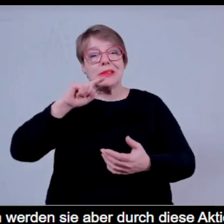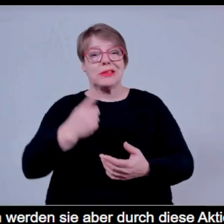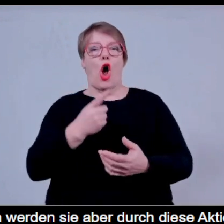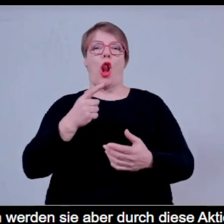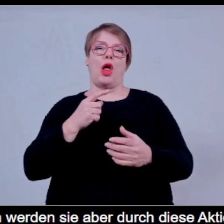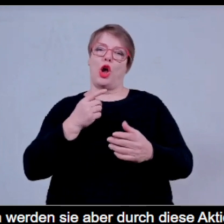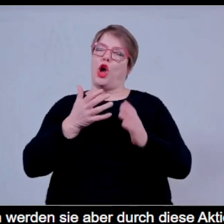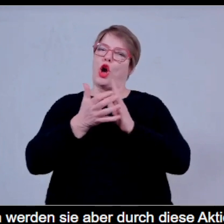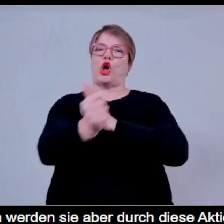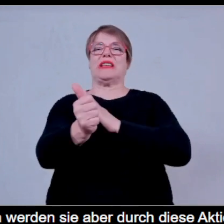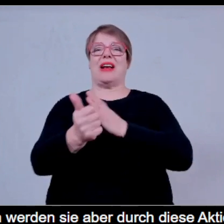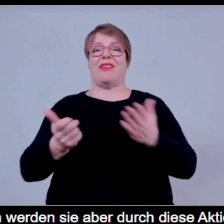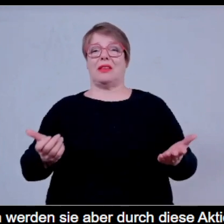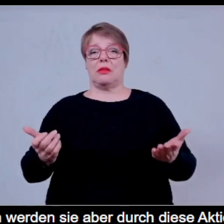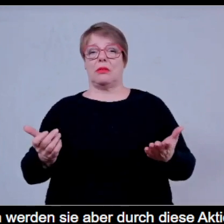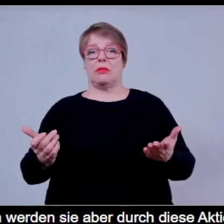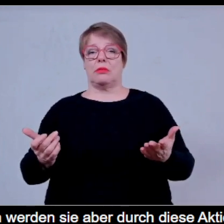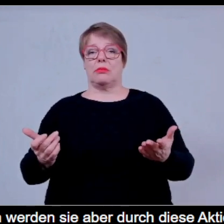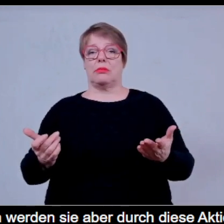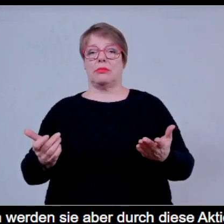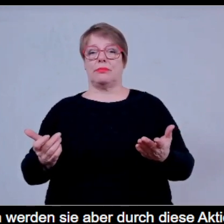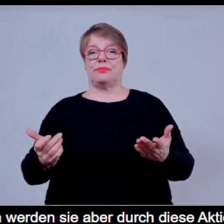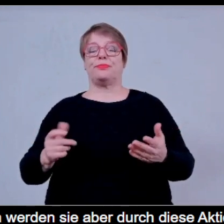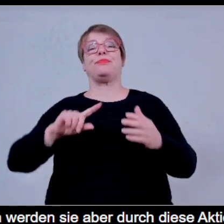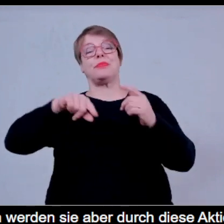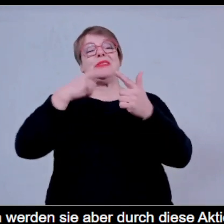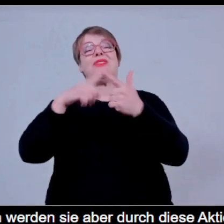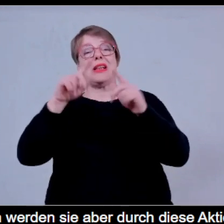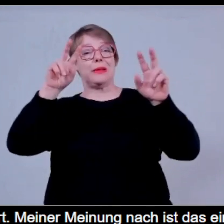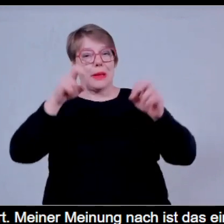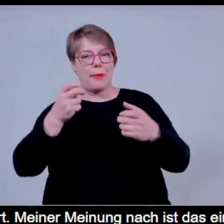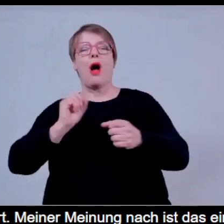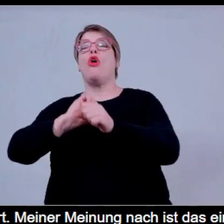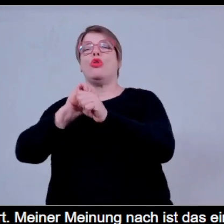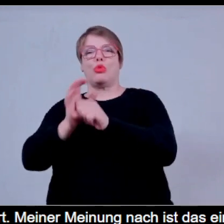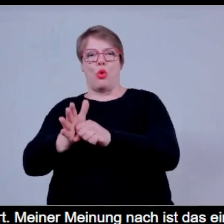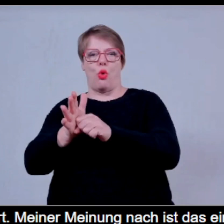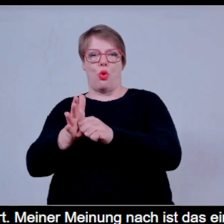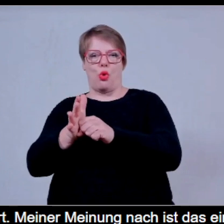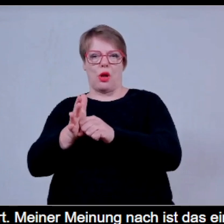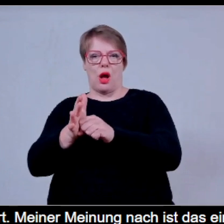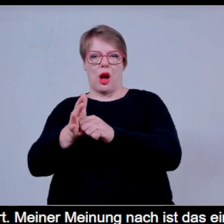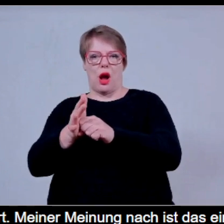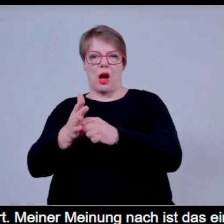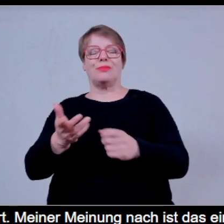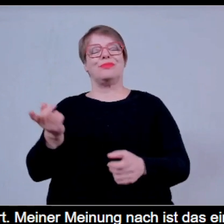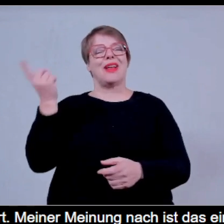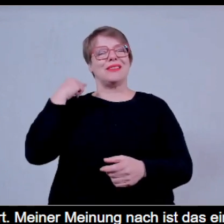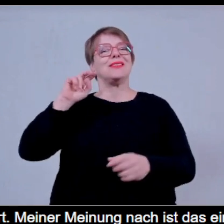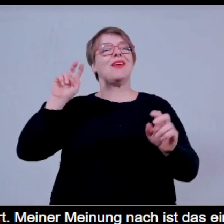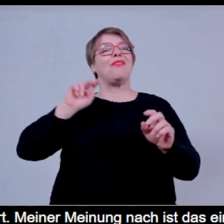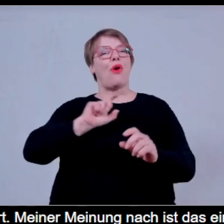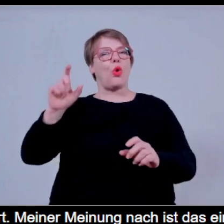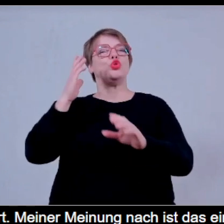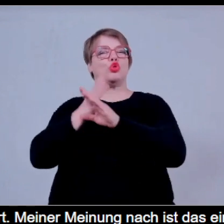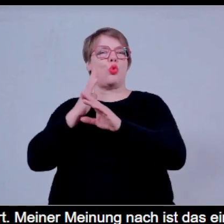hat sich seitdem nicht geändert, dass Bayern, was die Entwicklung, die Dynamik der Pandemie betrifft, auf Platz 16 ist.